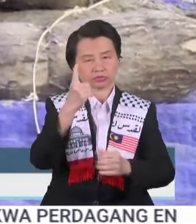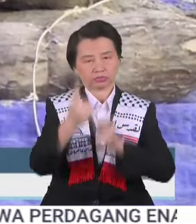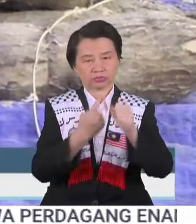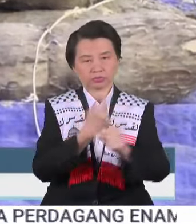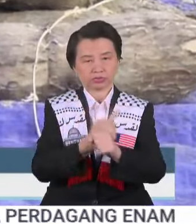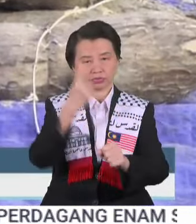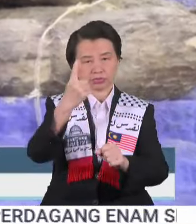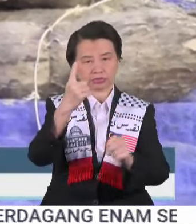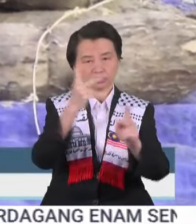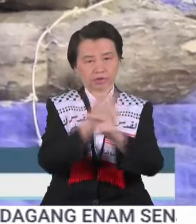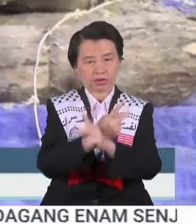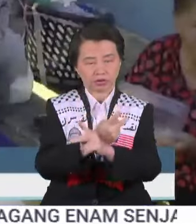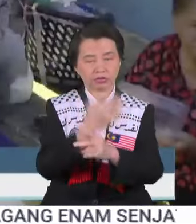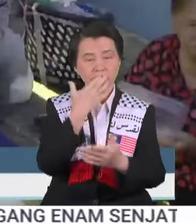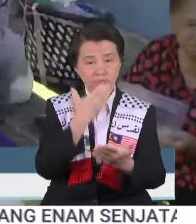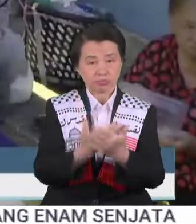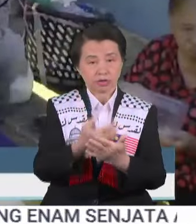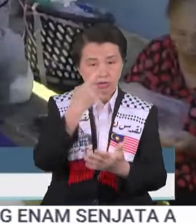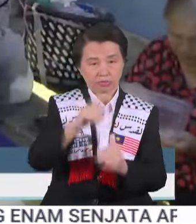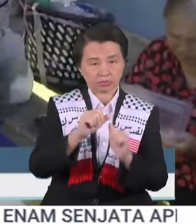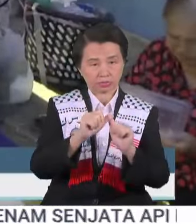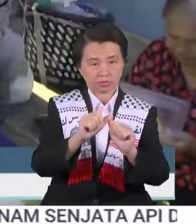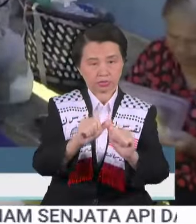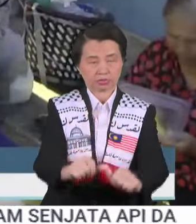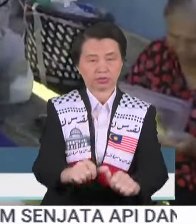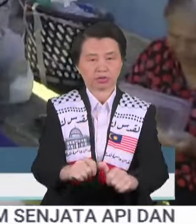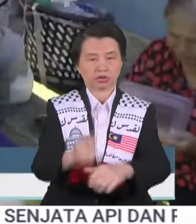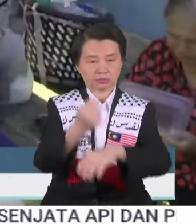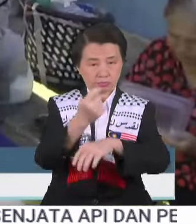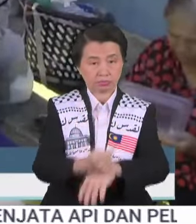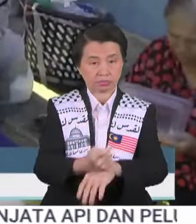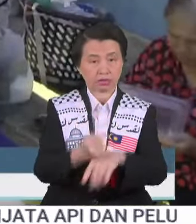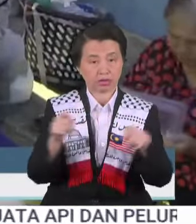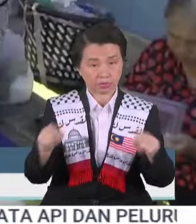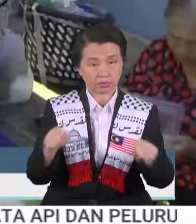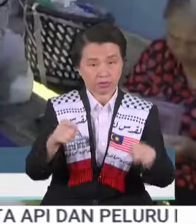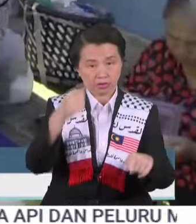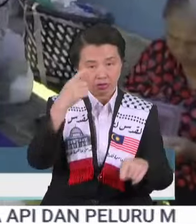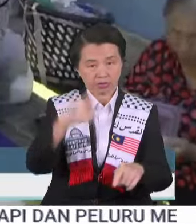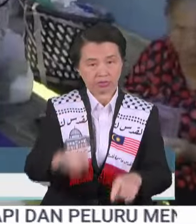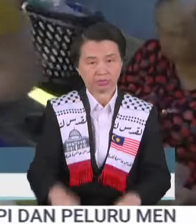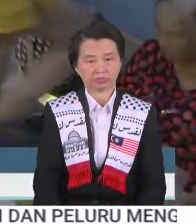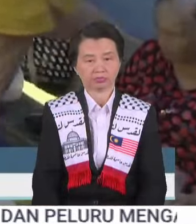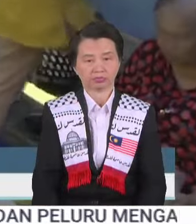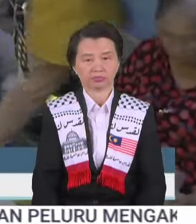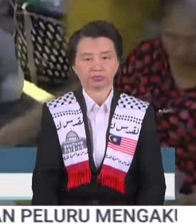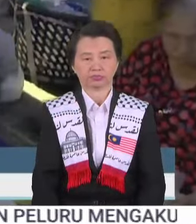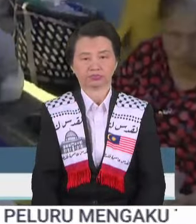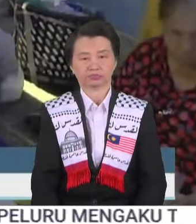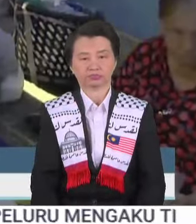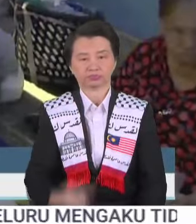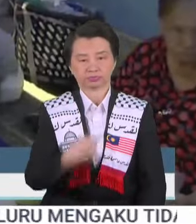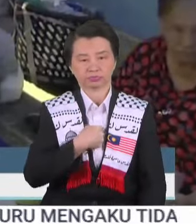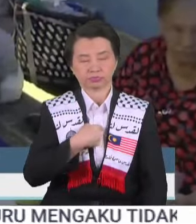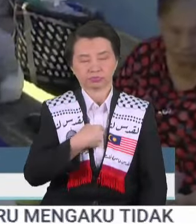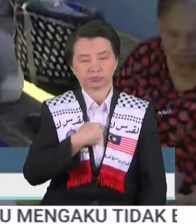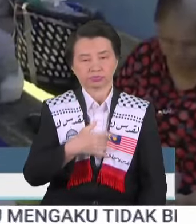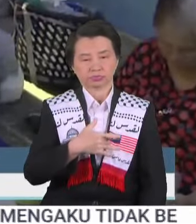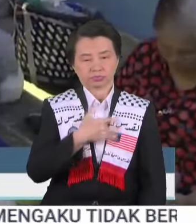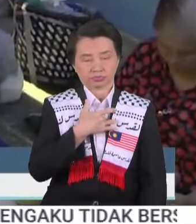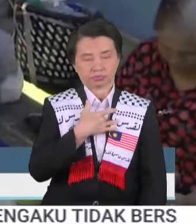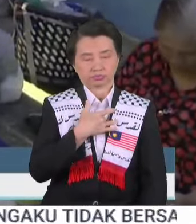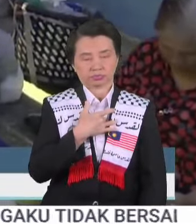memang bagus lah untuk mengekalkan tradisi ni untuk dalam jangka yang masa yang lama. Saya rasa